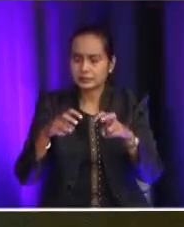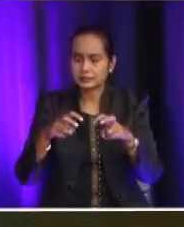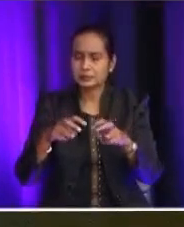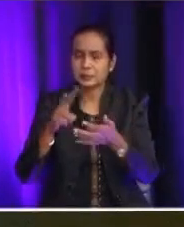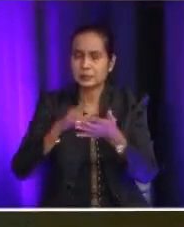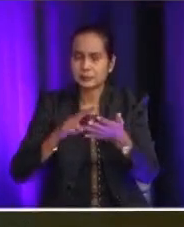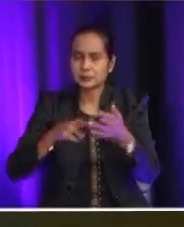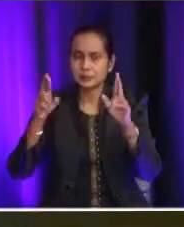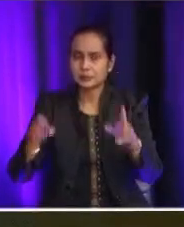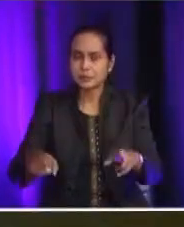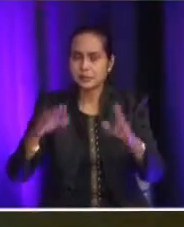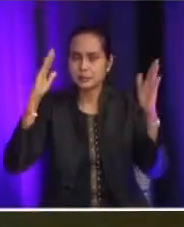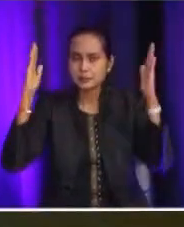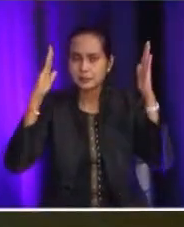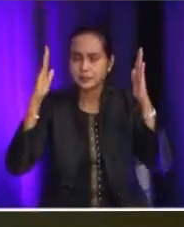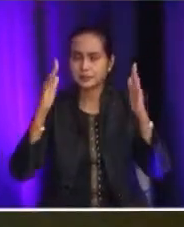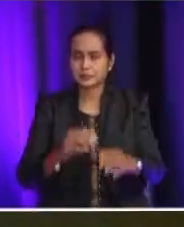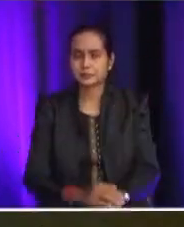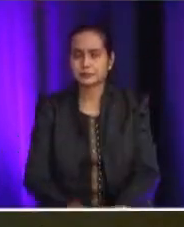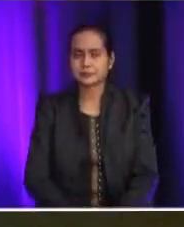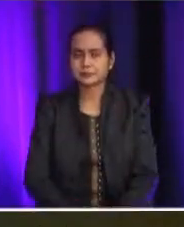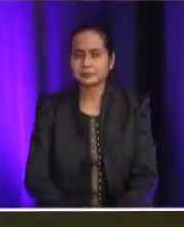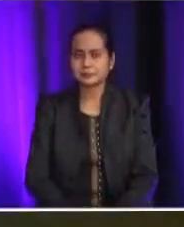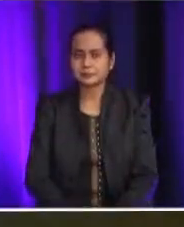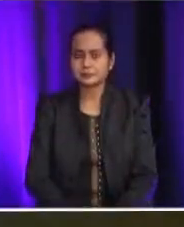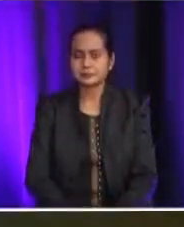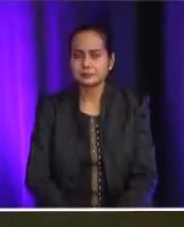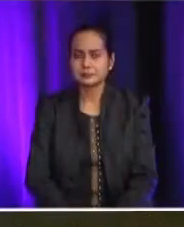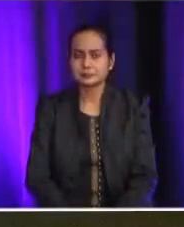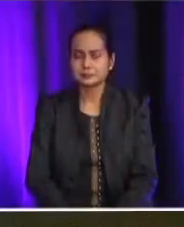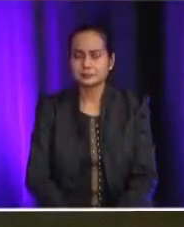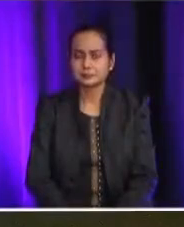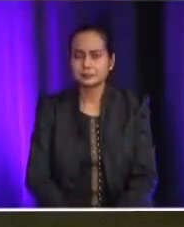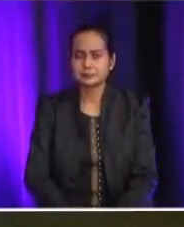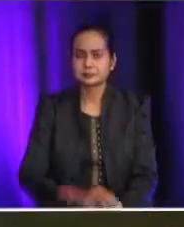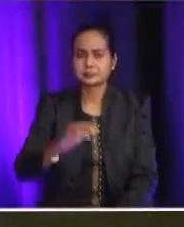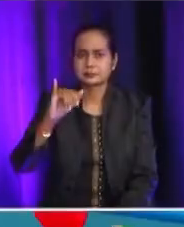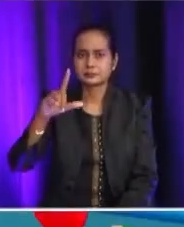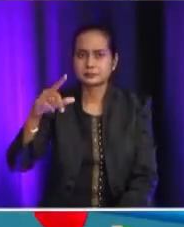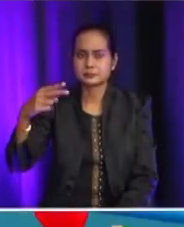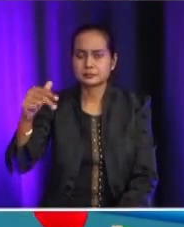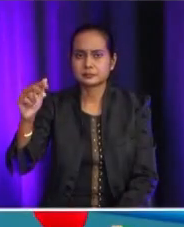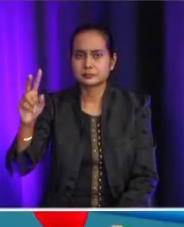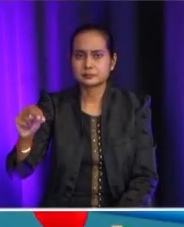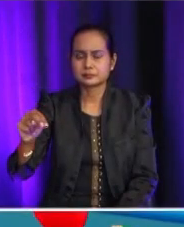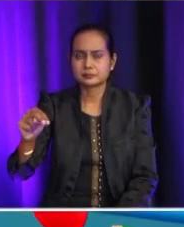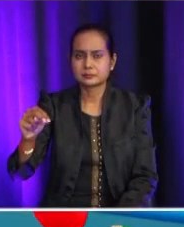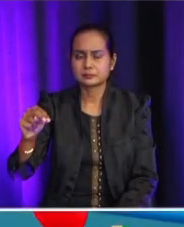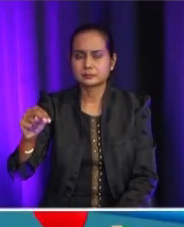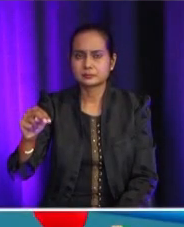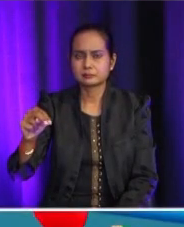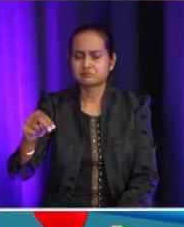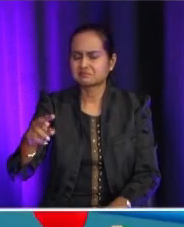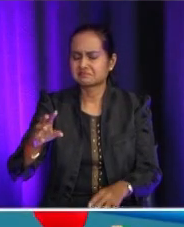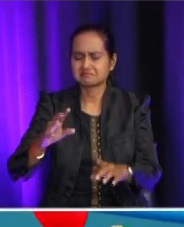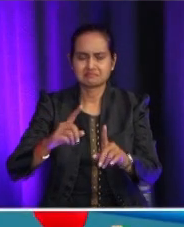pada tahun 2014. Dan kalau saya dapat lihat yang Ilham punya petikan ni agak berbeza sedikit, membaca rakyat Malaysia. Mungkin